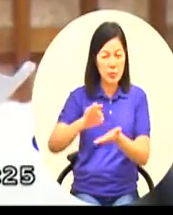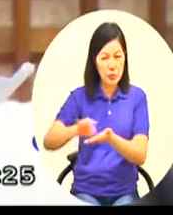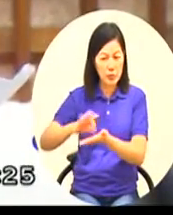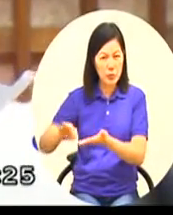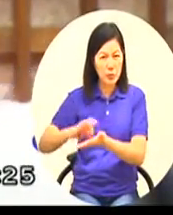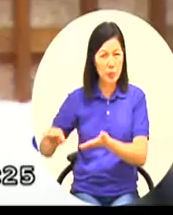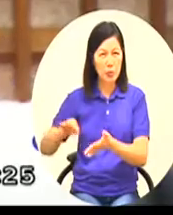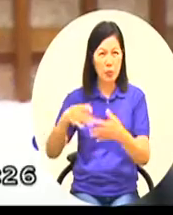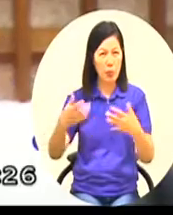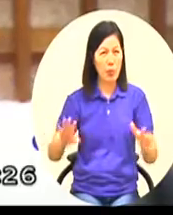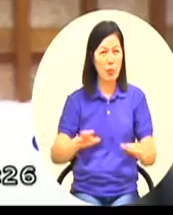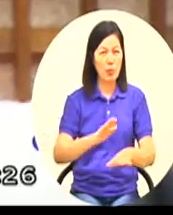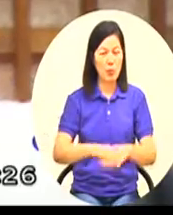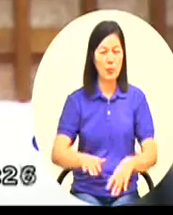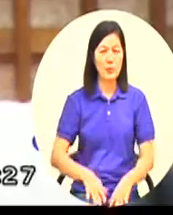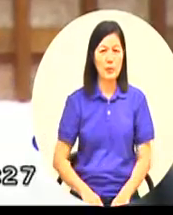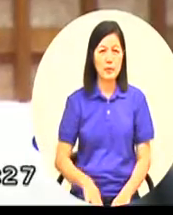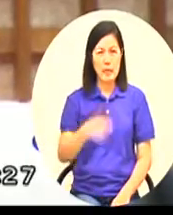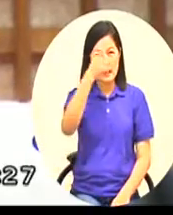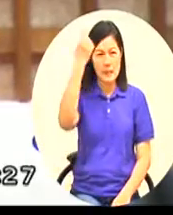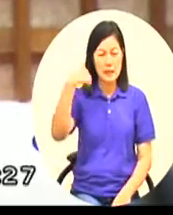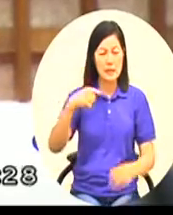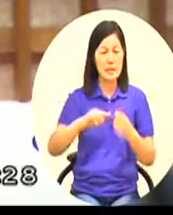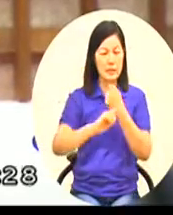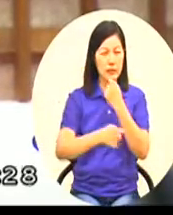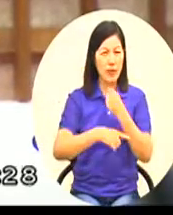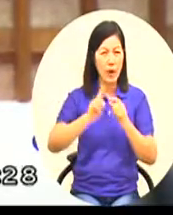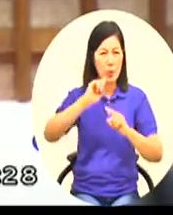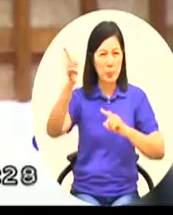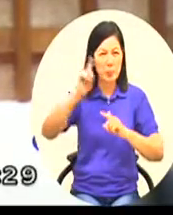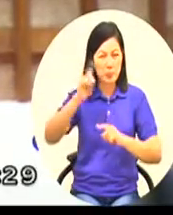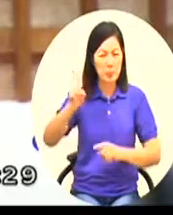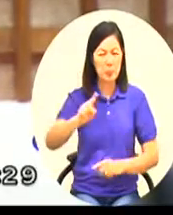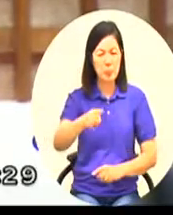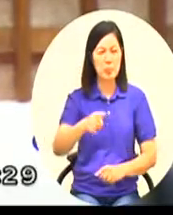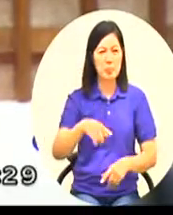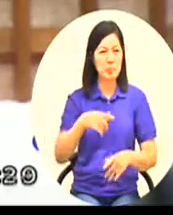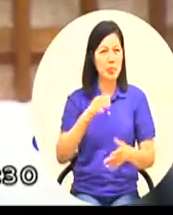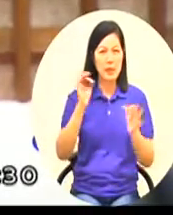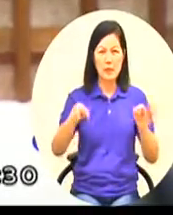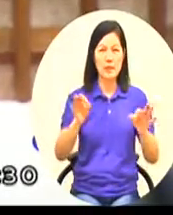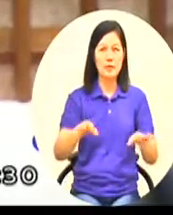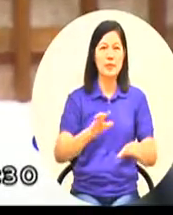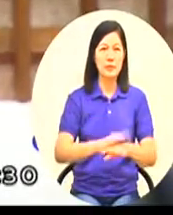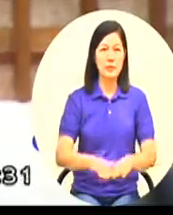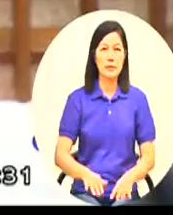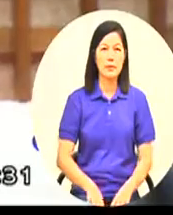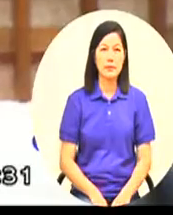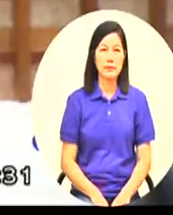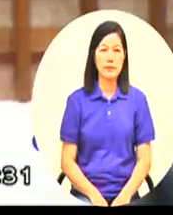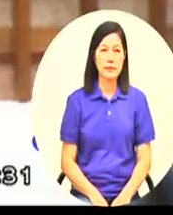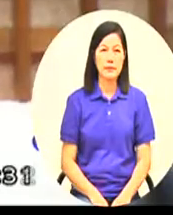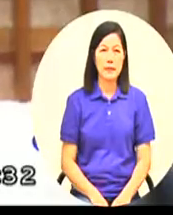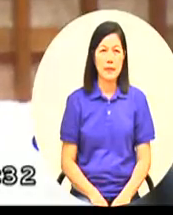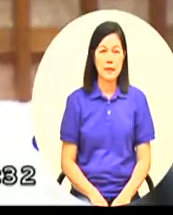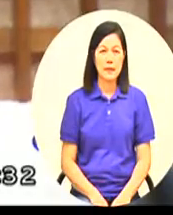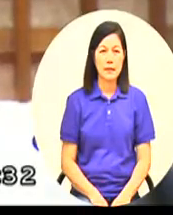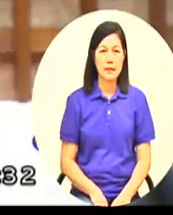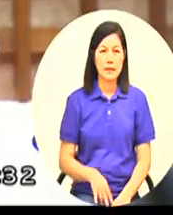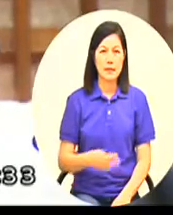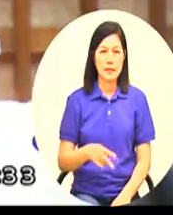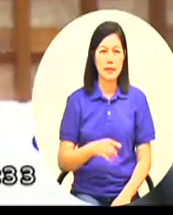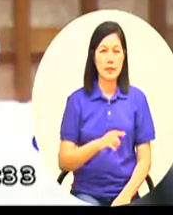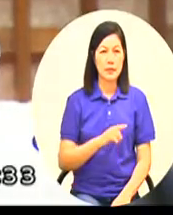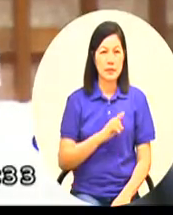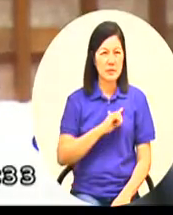力跟这个司法诉讼的。第二点，除了这个，本席一直在质疑，就是说